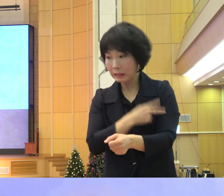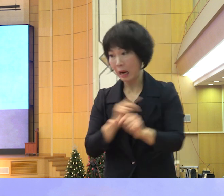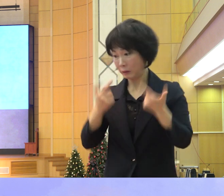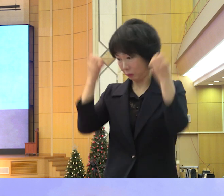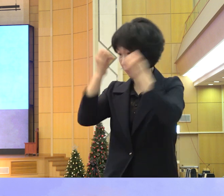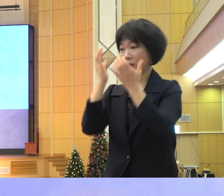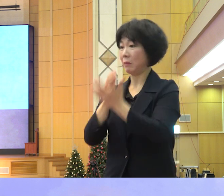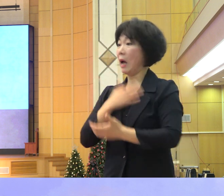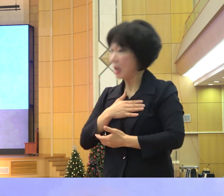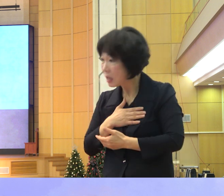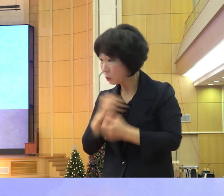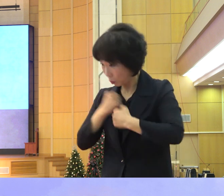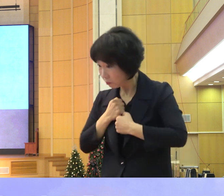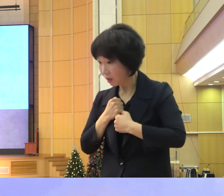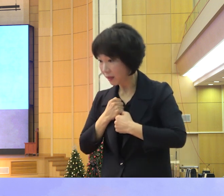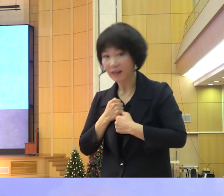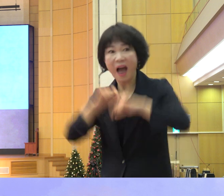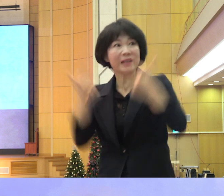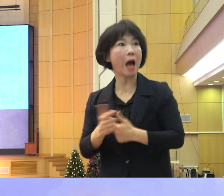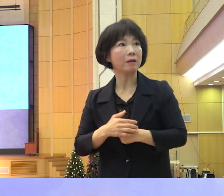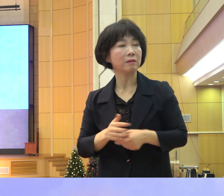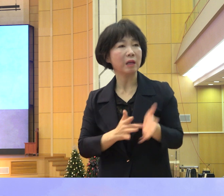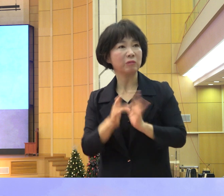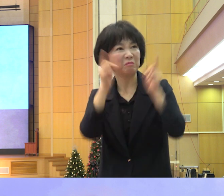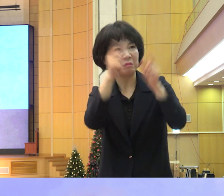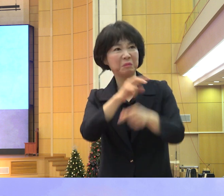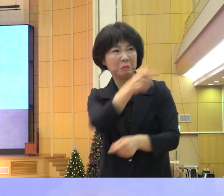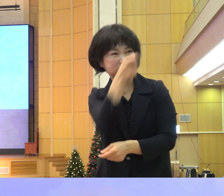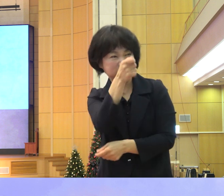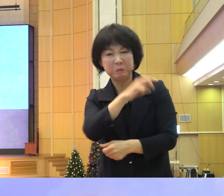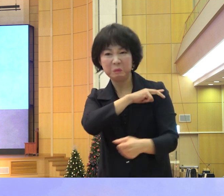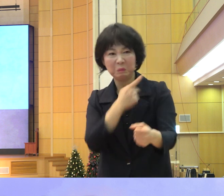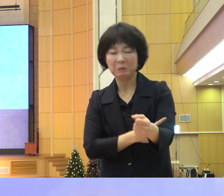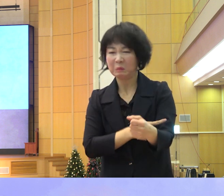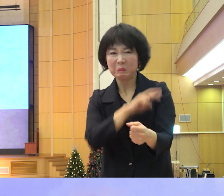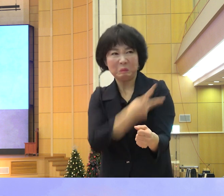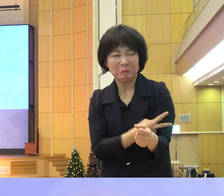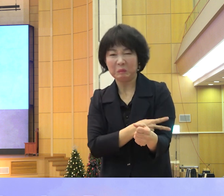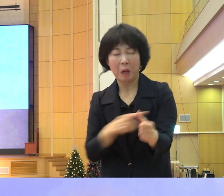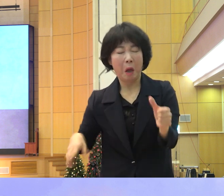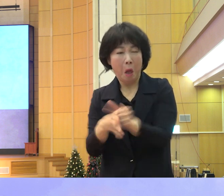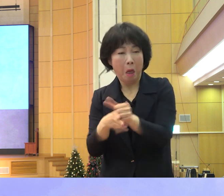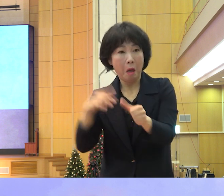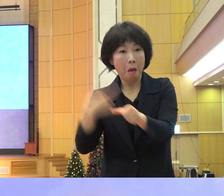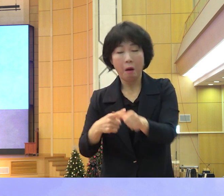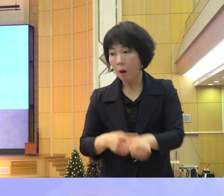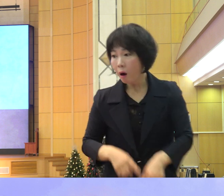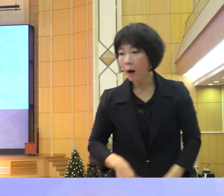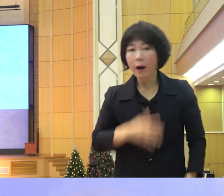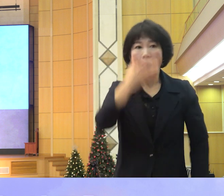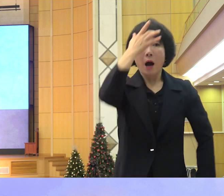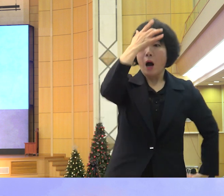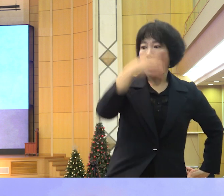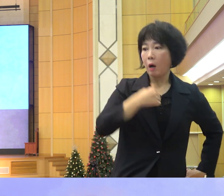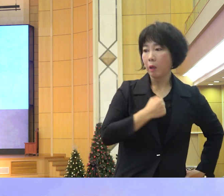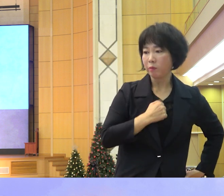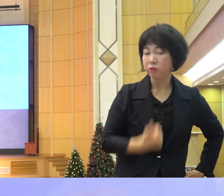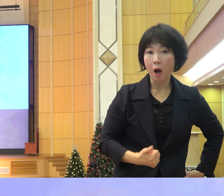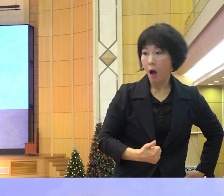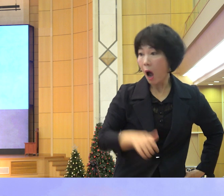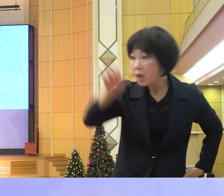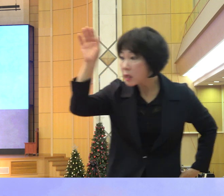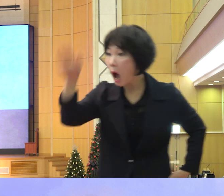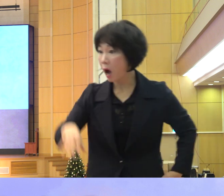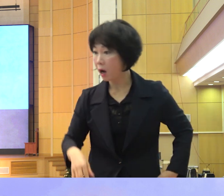그래서 밤에 몰래 예수님 찾아와가지고 예수님은 사람들이 2단, 3단 막